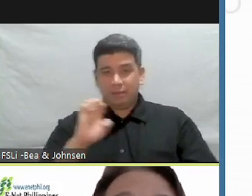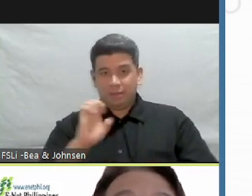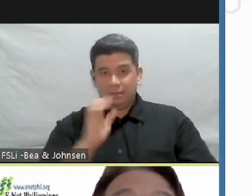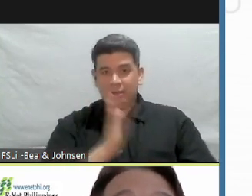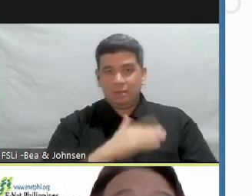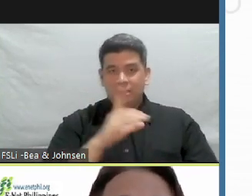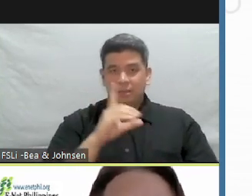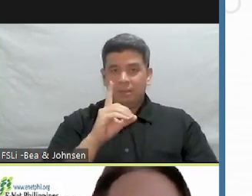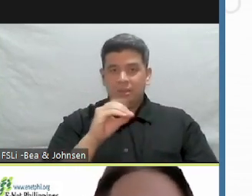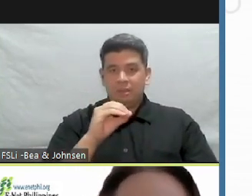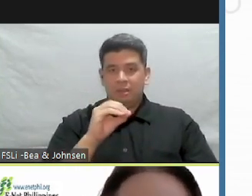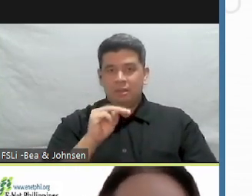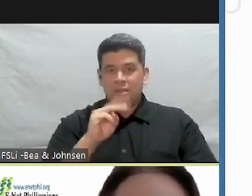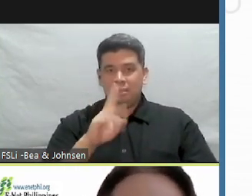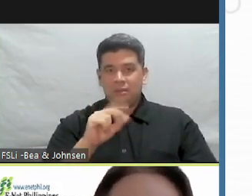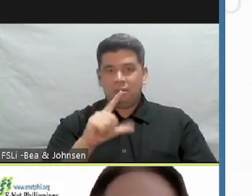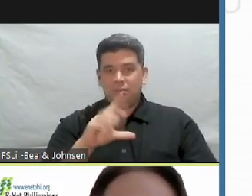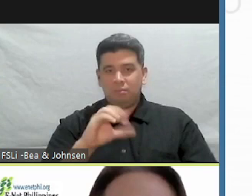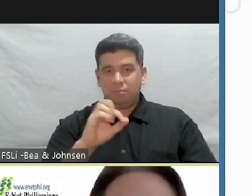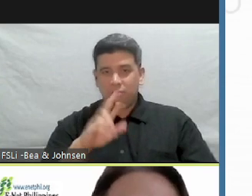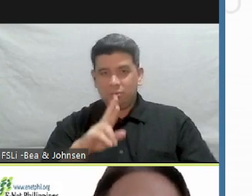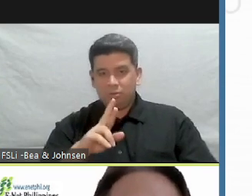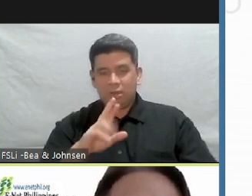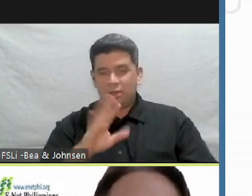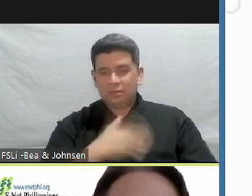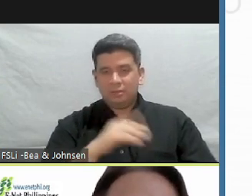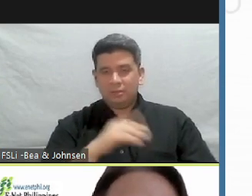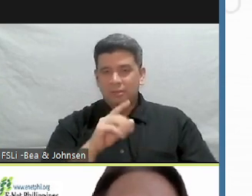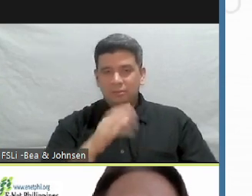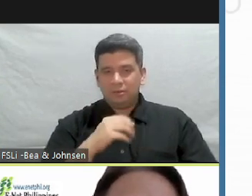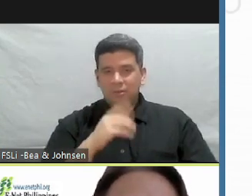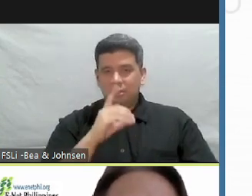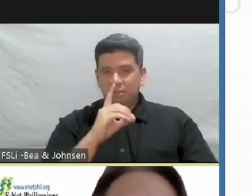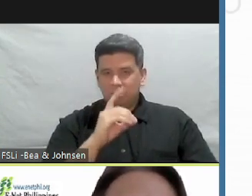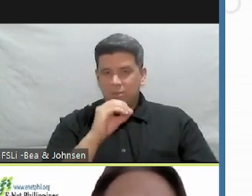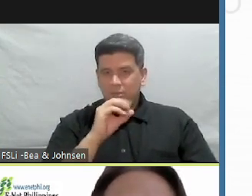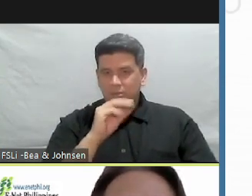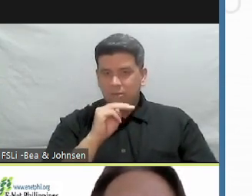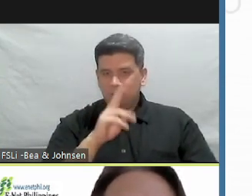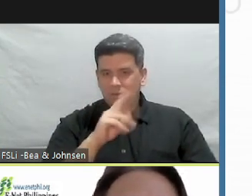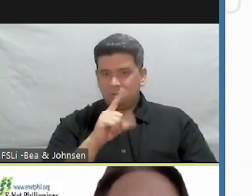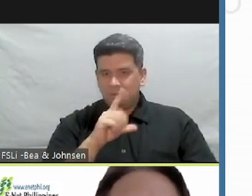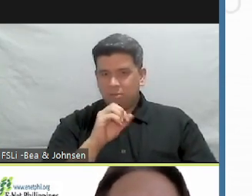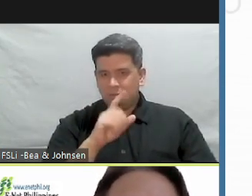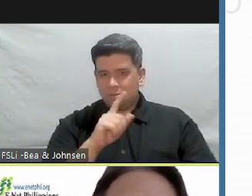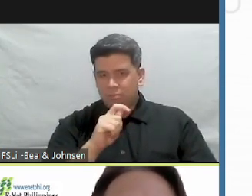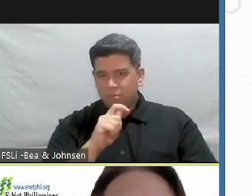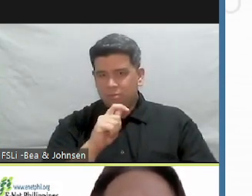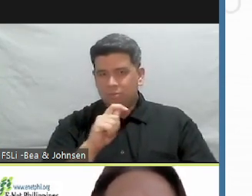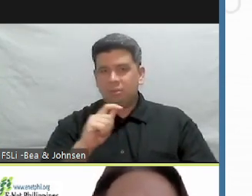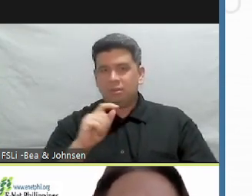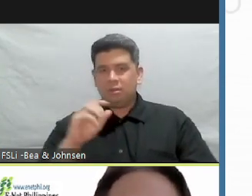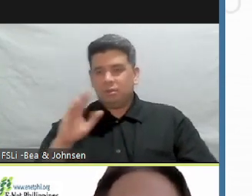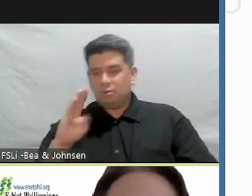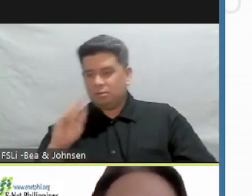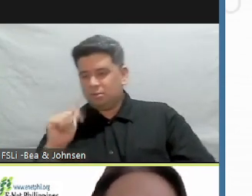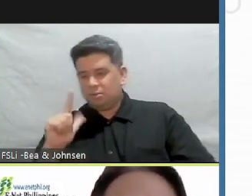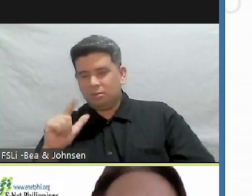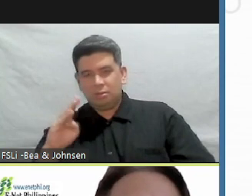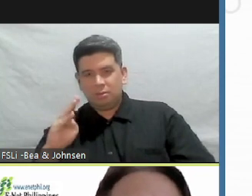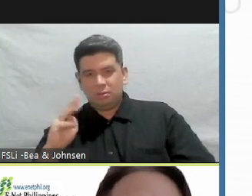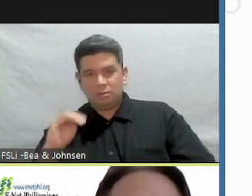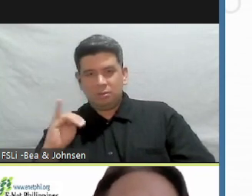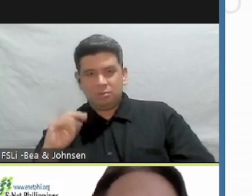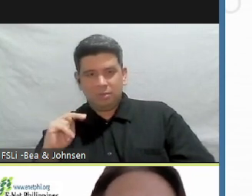Yan ang buong pangalan ni Kaepang. Bilang pagkilala sa kanyang mahahalagang kaalaman na naibahagi sa naganap na learning session,